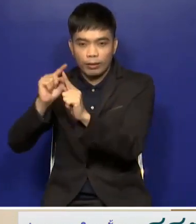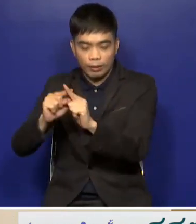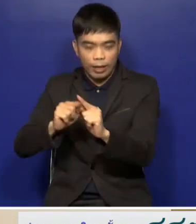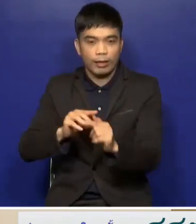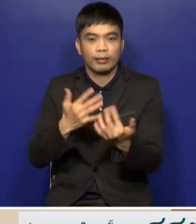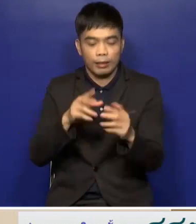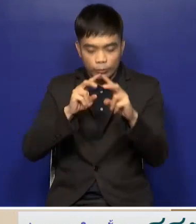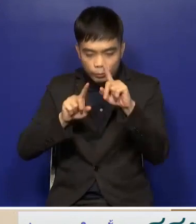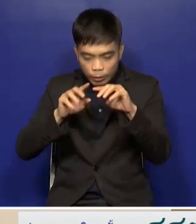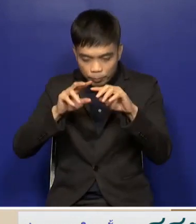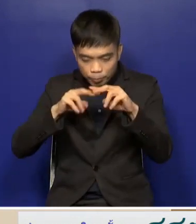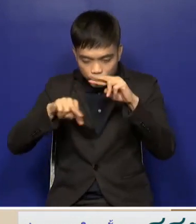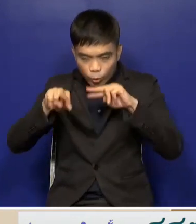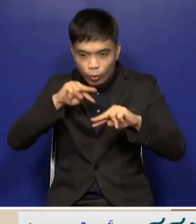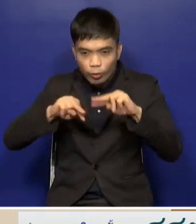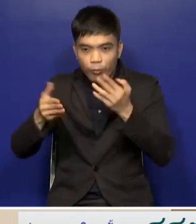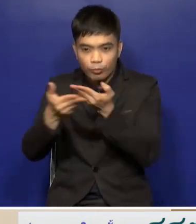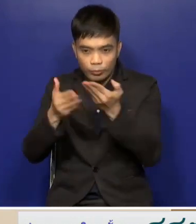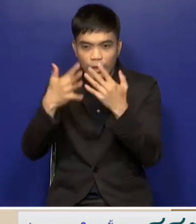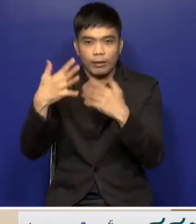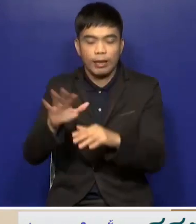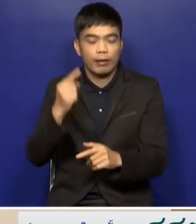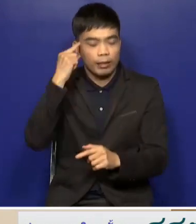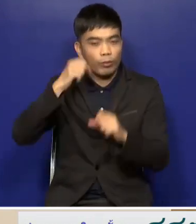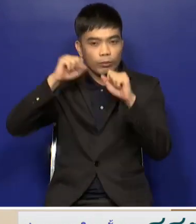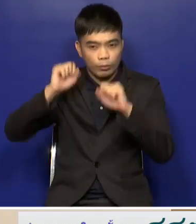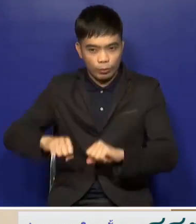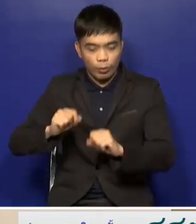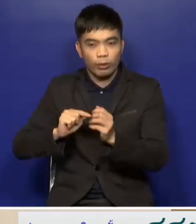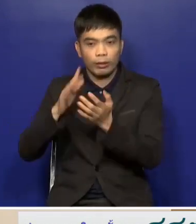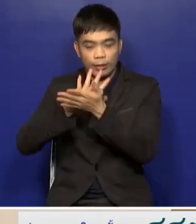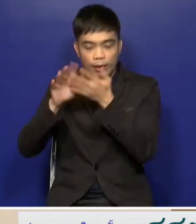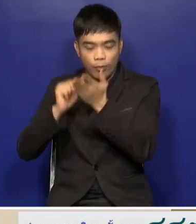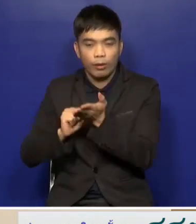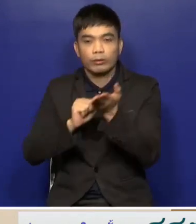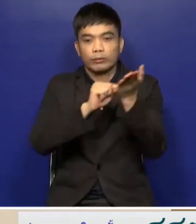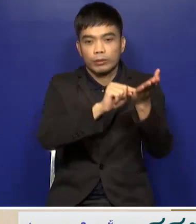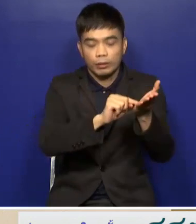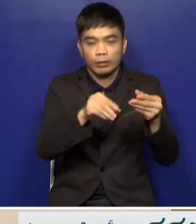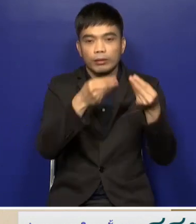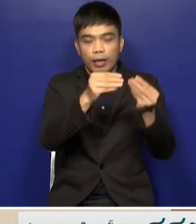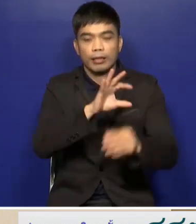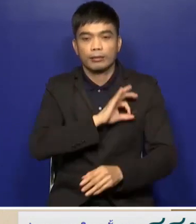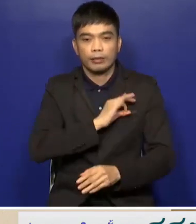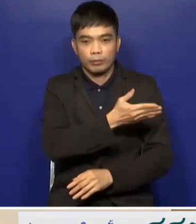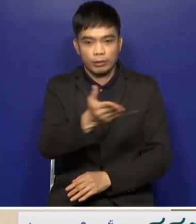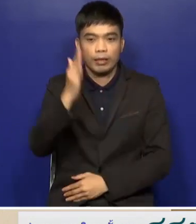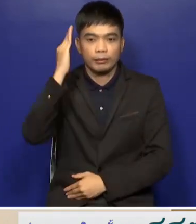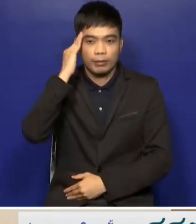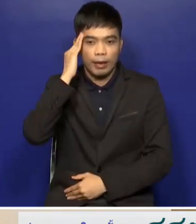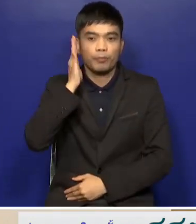ครับซึ่งก็คาดว่าน่าจะเห็นชอบออกมาแล้วก็จะนำเสนอท่านสมาชิกผู้ทรงเกียรติต่อไปนะ